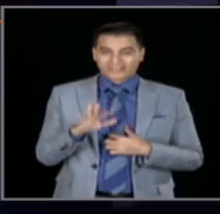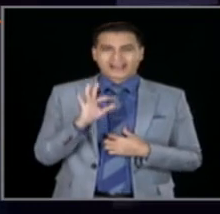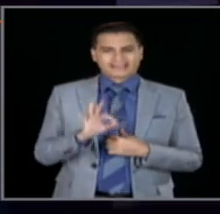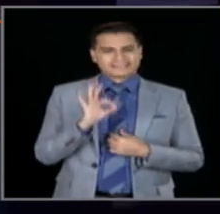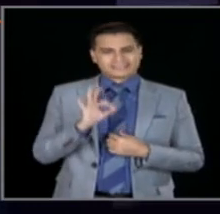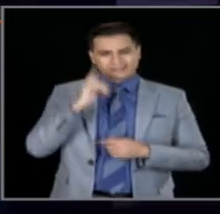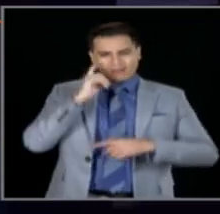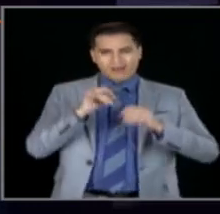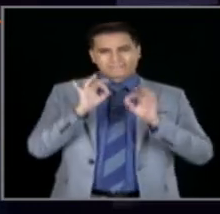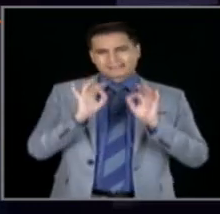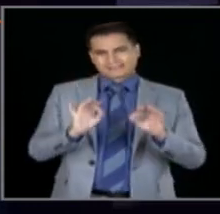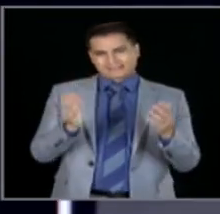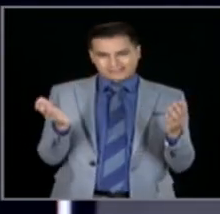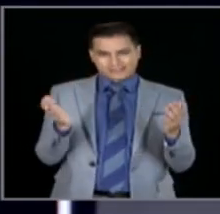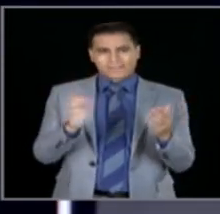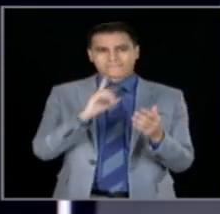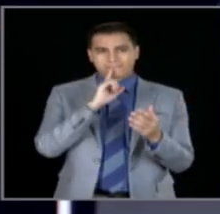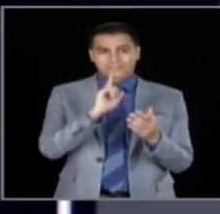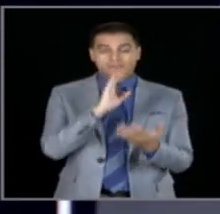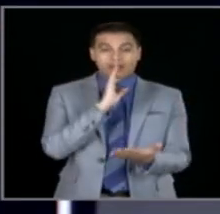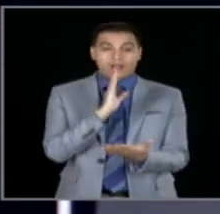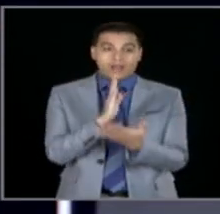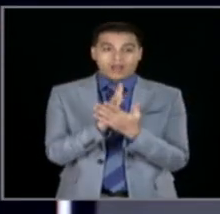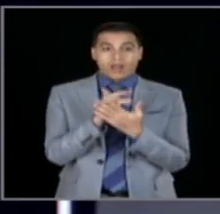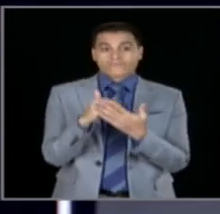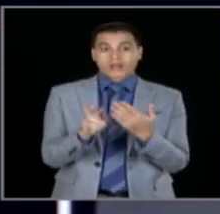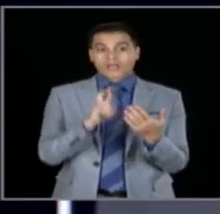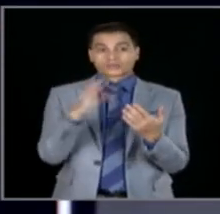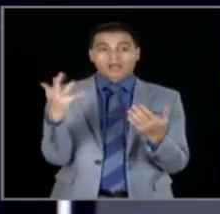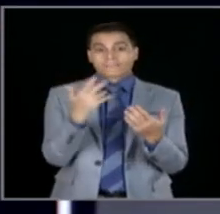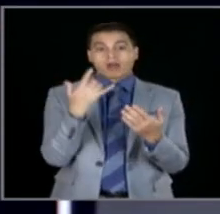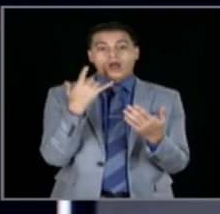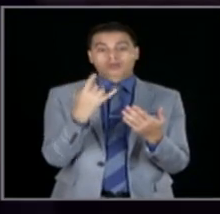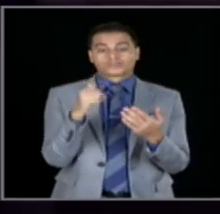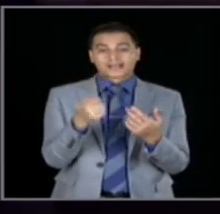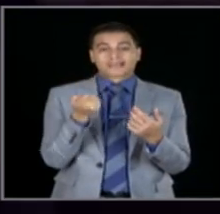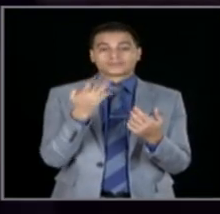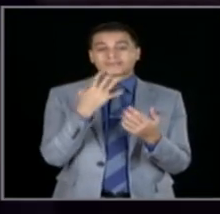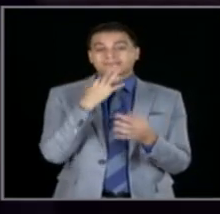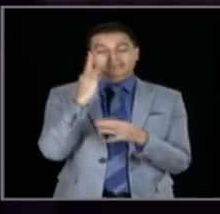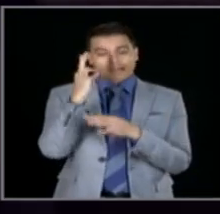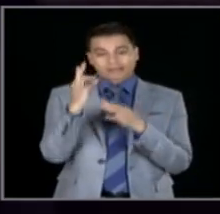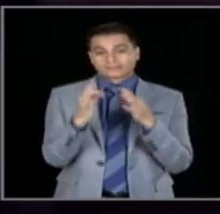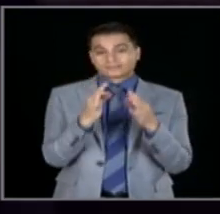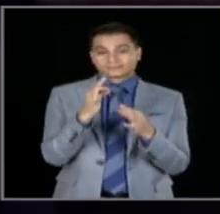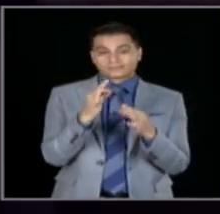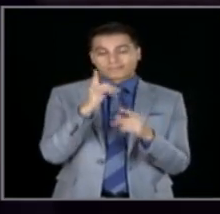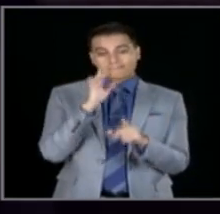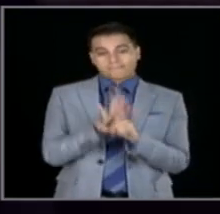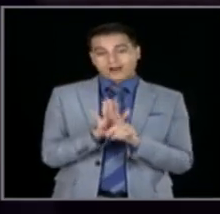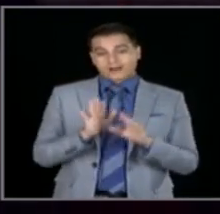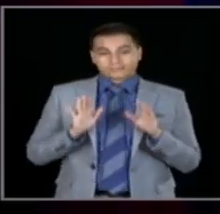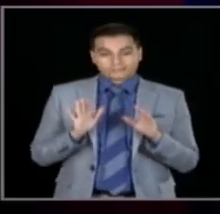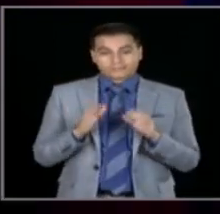رهبه طبعا رعبه رهيبه وعندنا عشر اسئله في 45 ثانيه جود لك